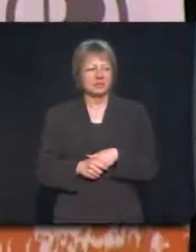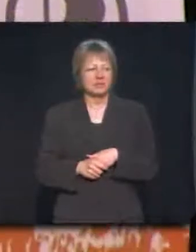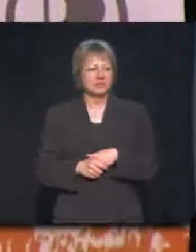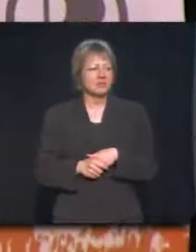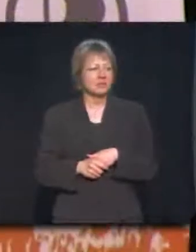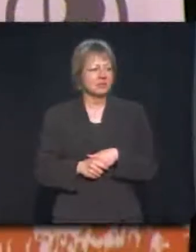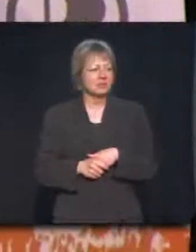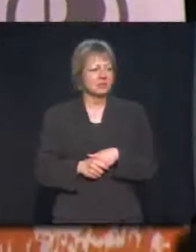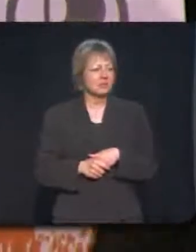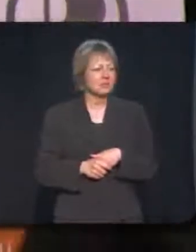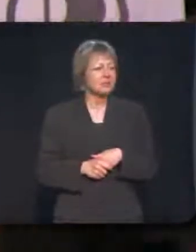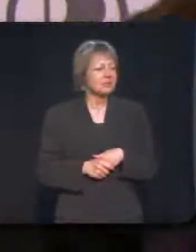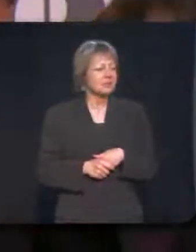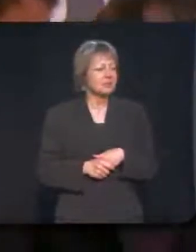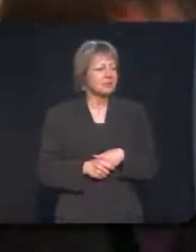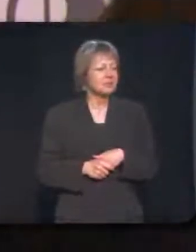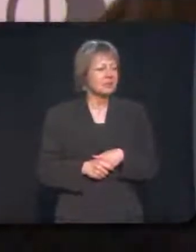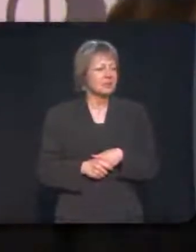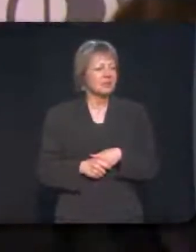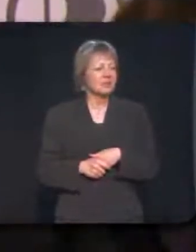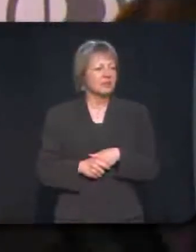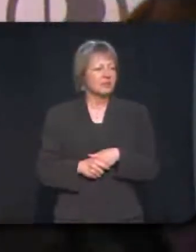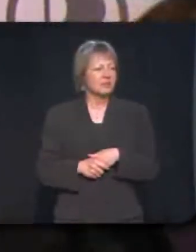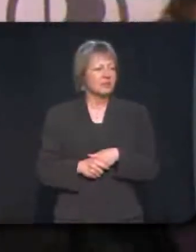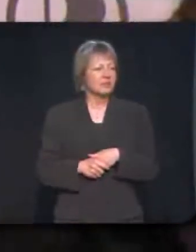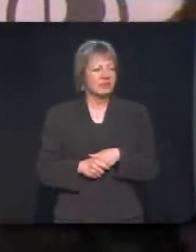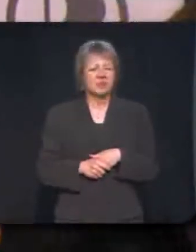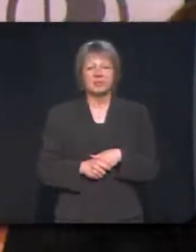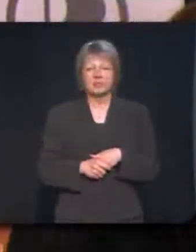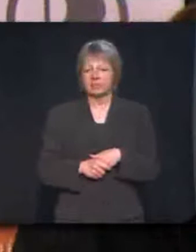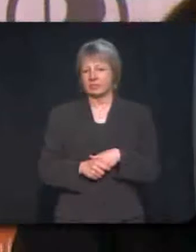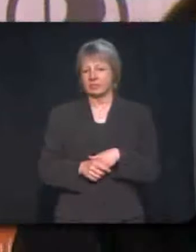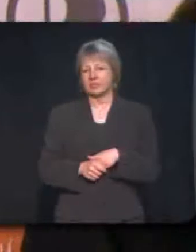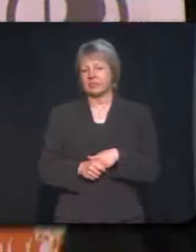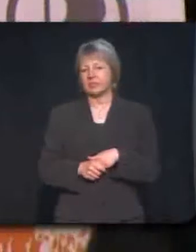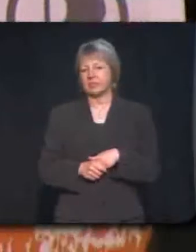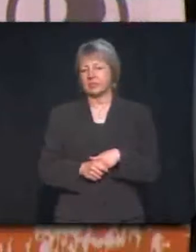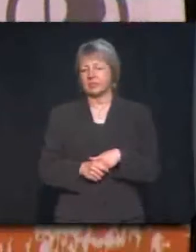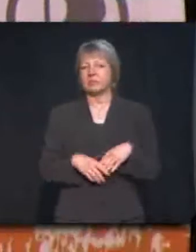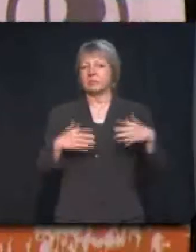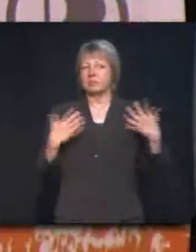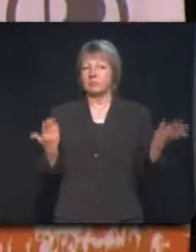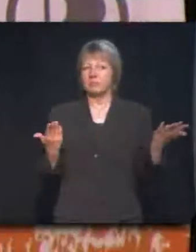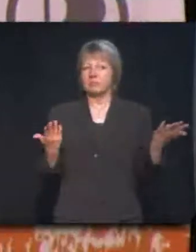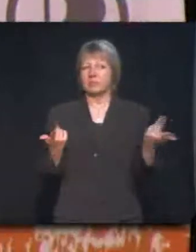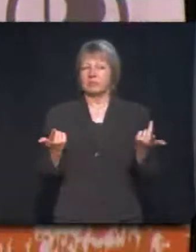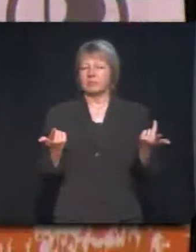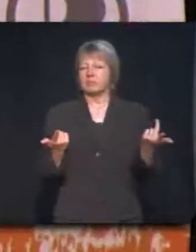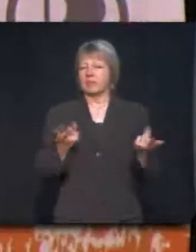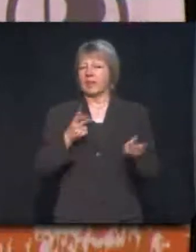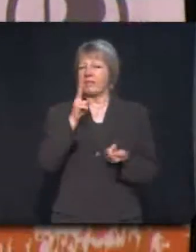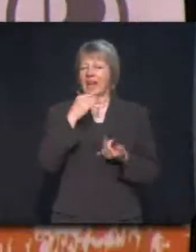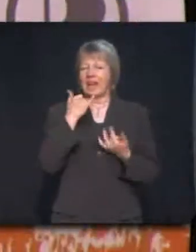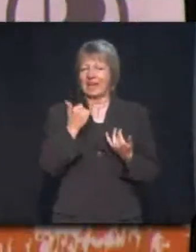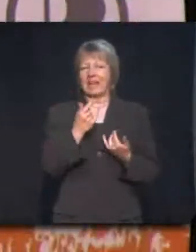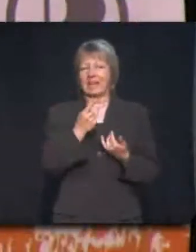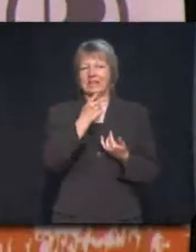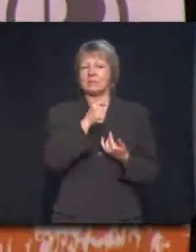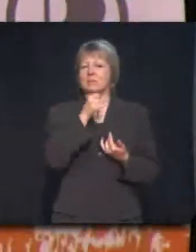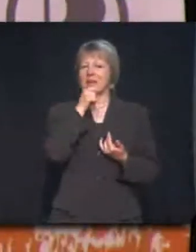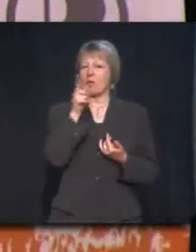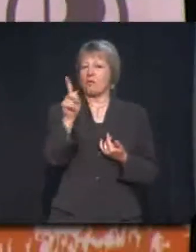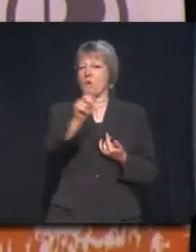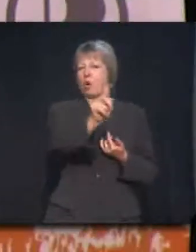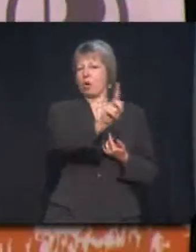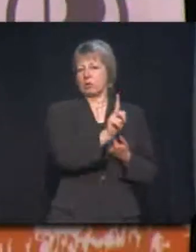bitte ich den Jan läutet kurz einen Schritt zur Seite zu gehen damit ich sehen kann um irgendjemand an das Mikro kommt der Fragen stellen will